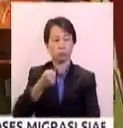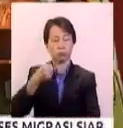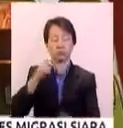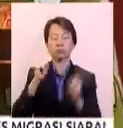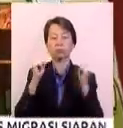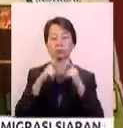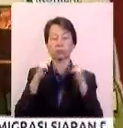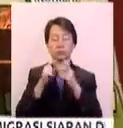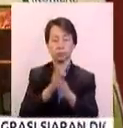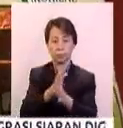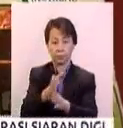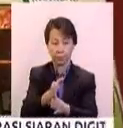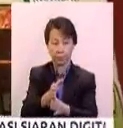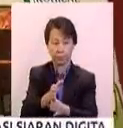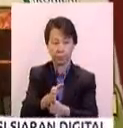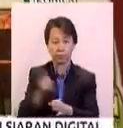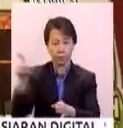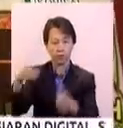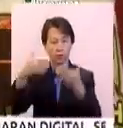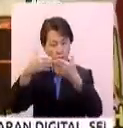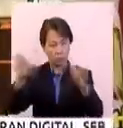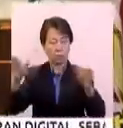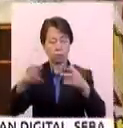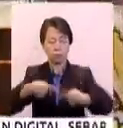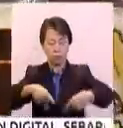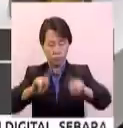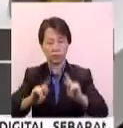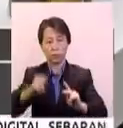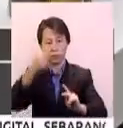sector, yeah, will open up opportunity